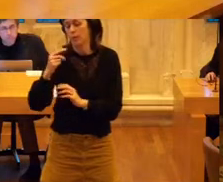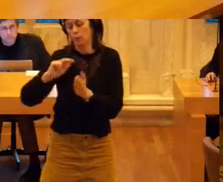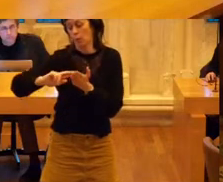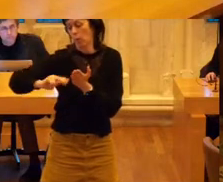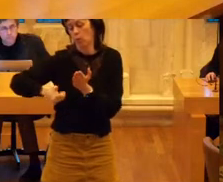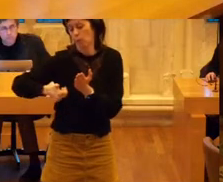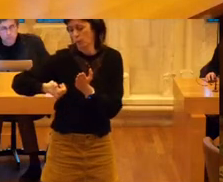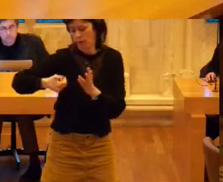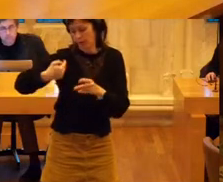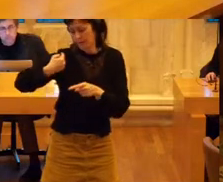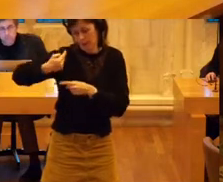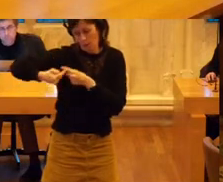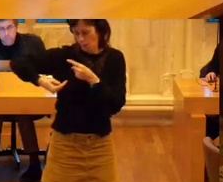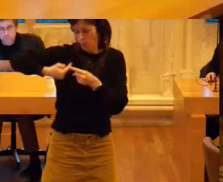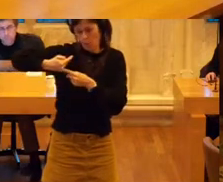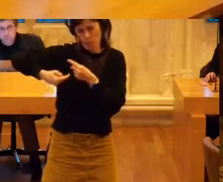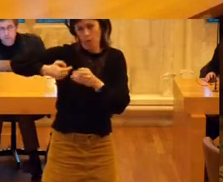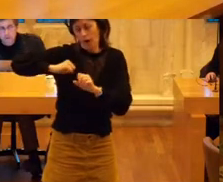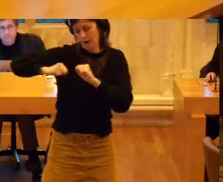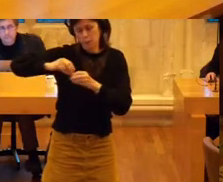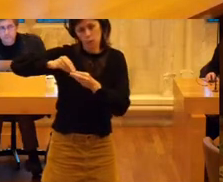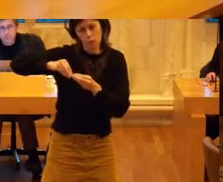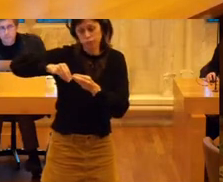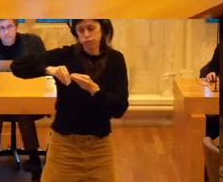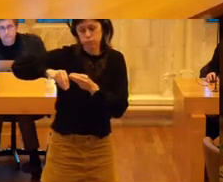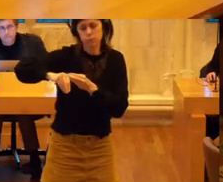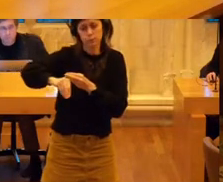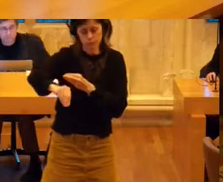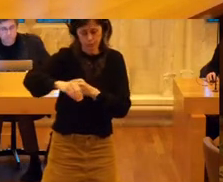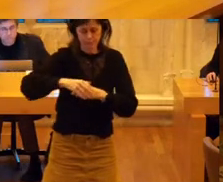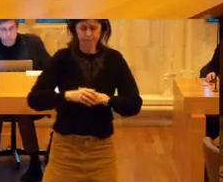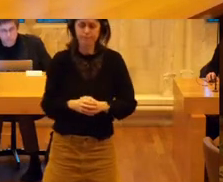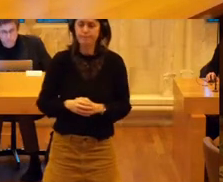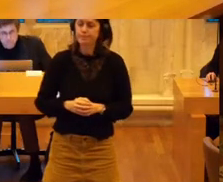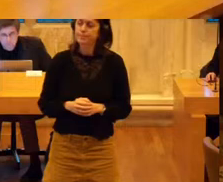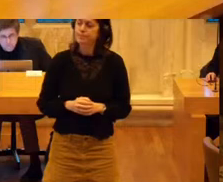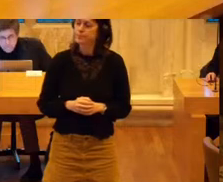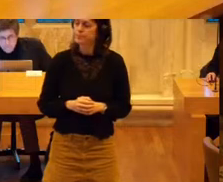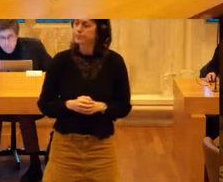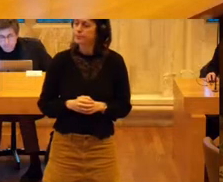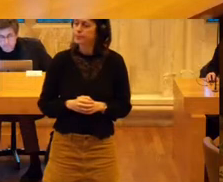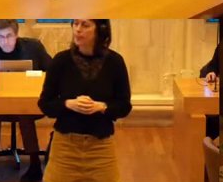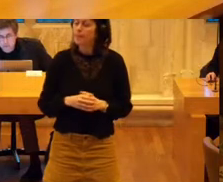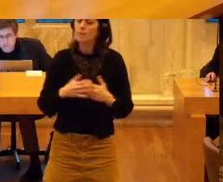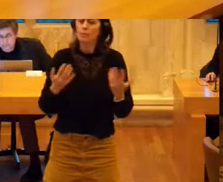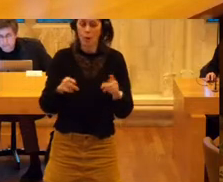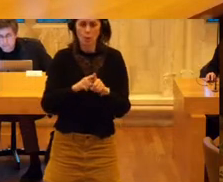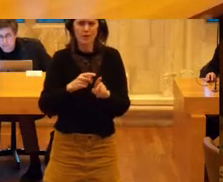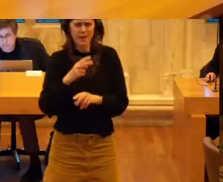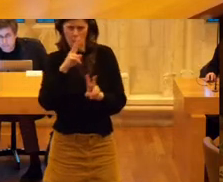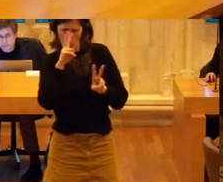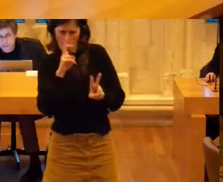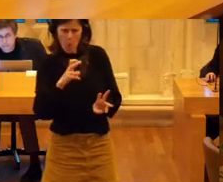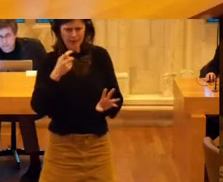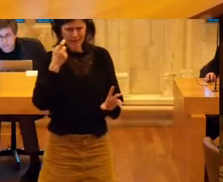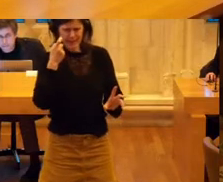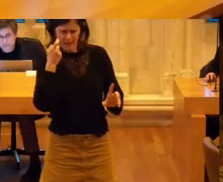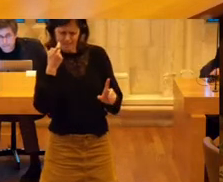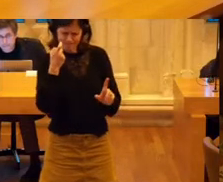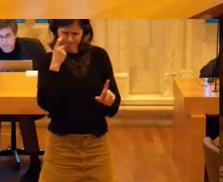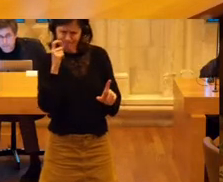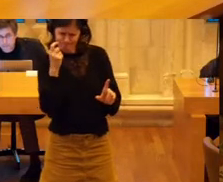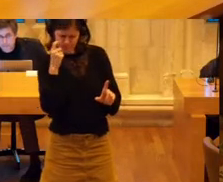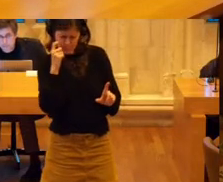les différents contrats locaux de santé sur ces actions. Cet audit aussi avait comme pertinence